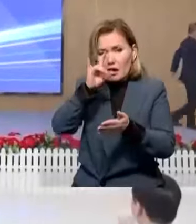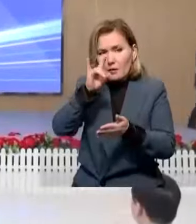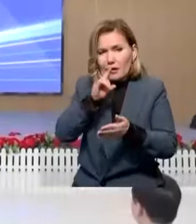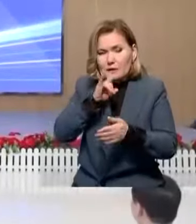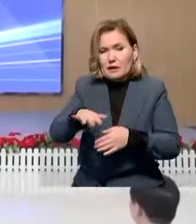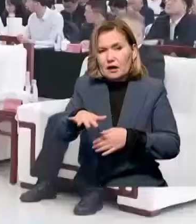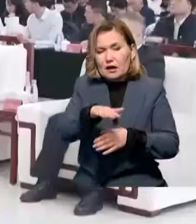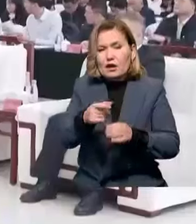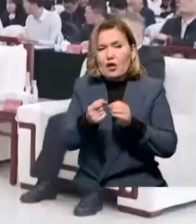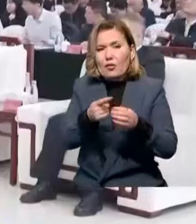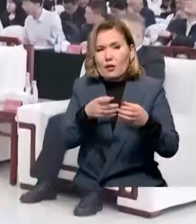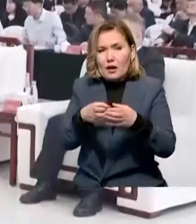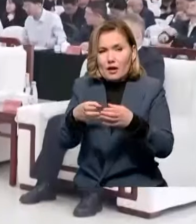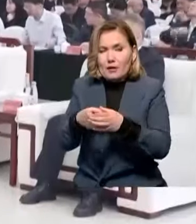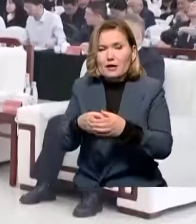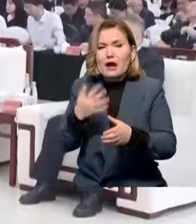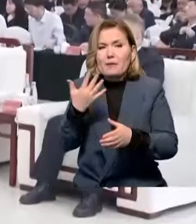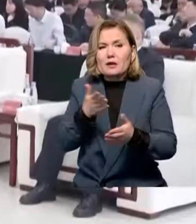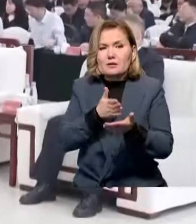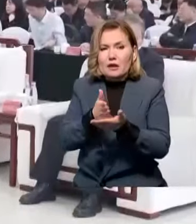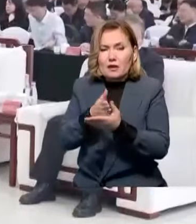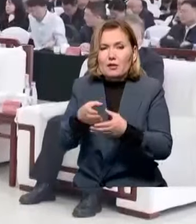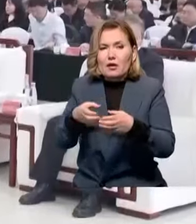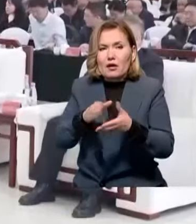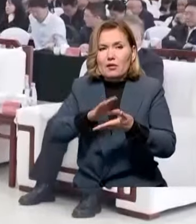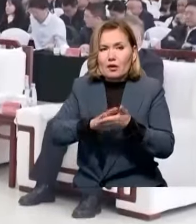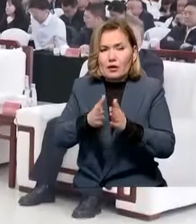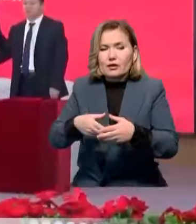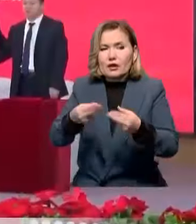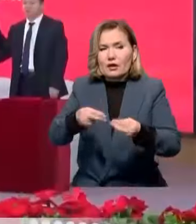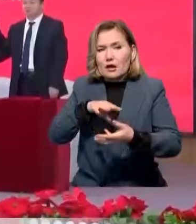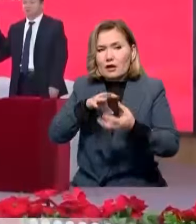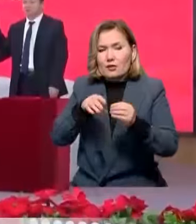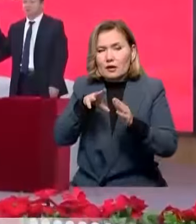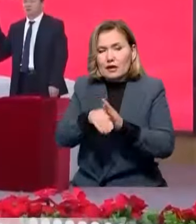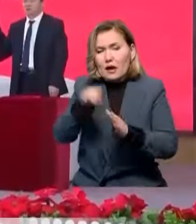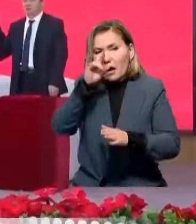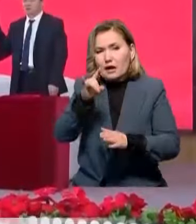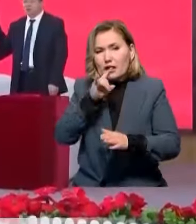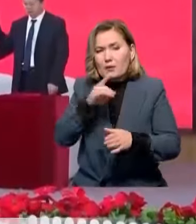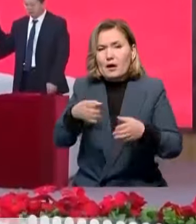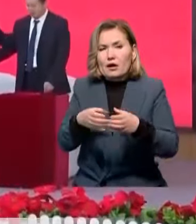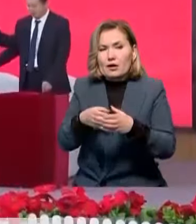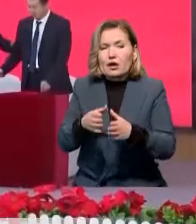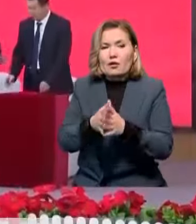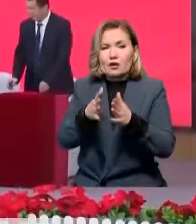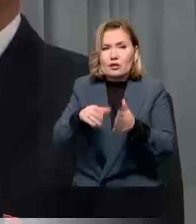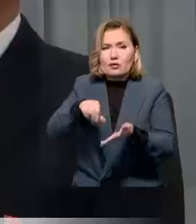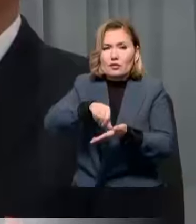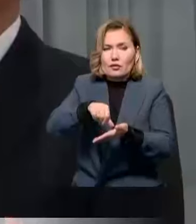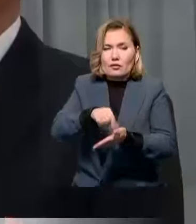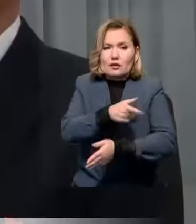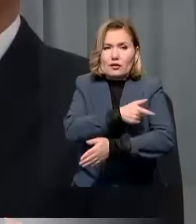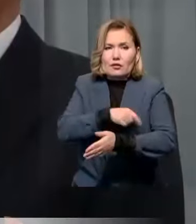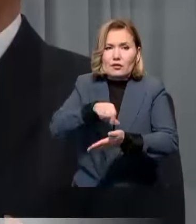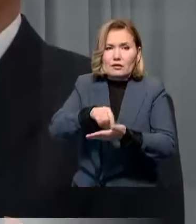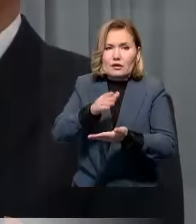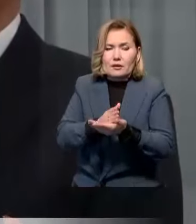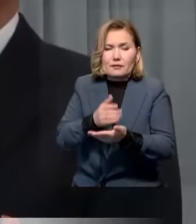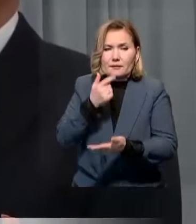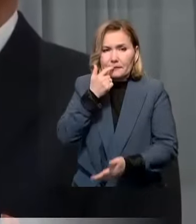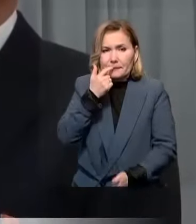өзінде 11 компания 5 бағыт бойынша келісім шарт жасады. Оның ішінде қазақстандық компания өкілдері де бар.